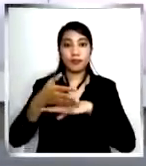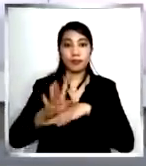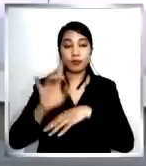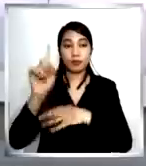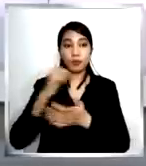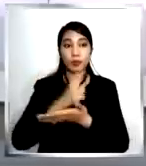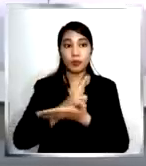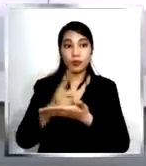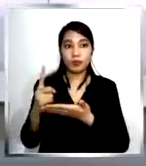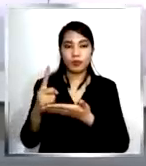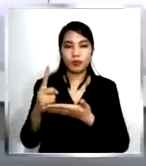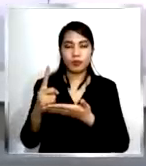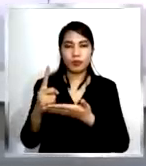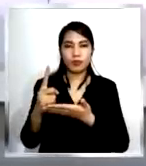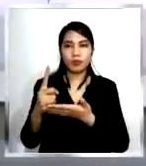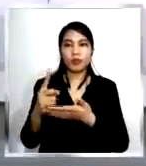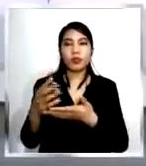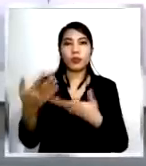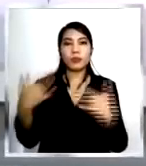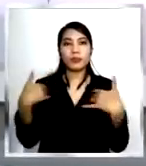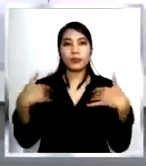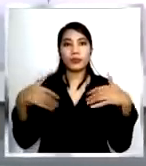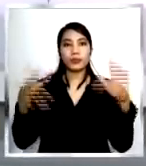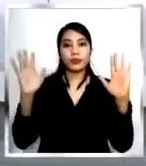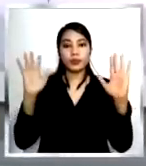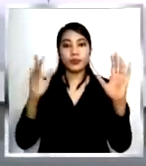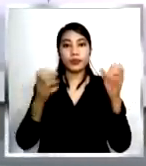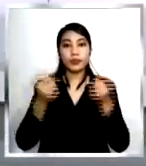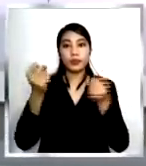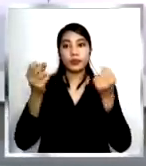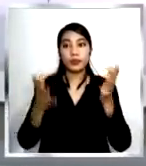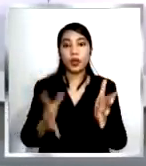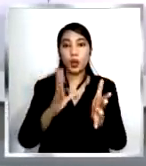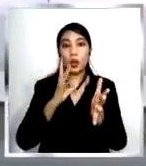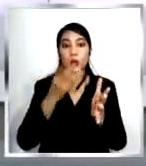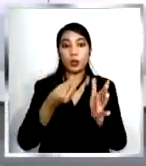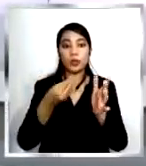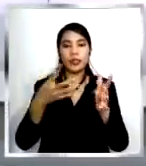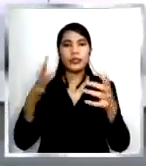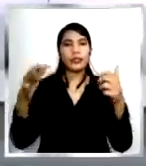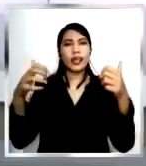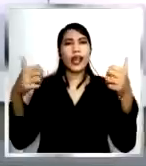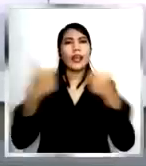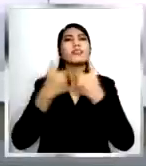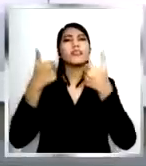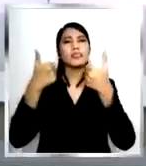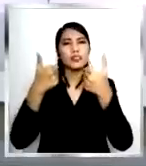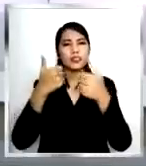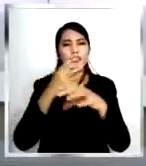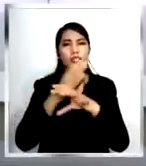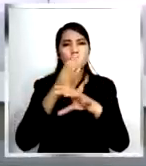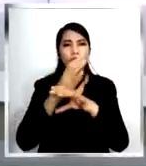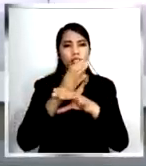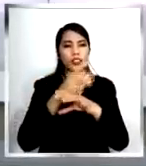ang driver na nakabangga at nakapatay sa isang nurse sa Maynila. Nag-sorry ang driver at nagsabing natakot daw siya